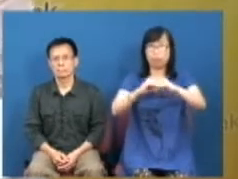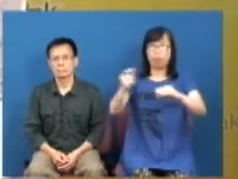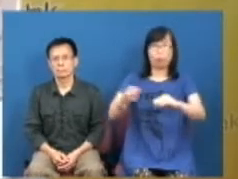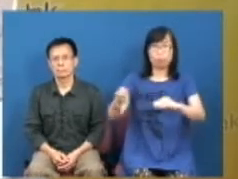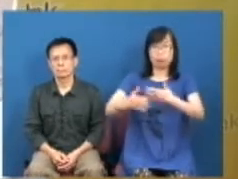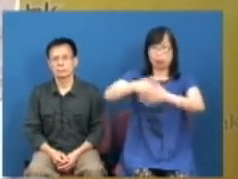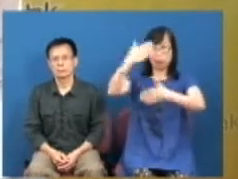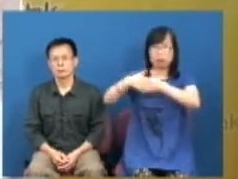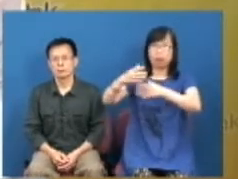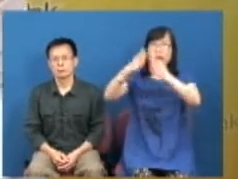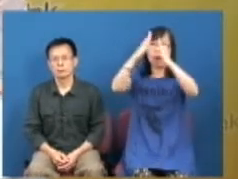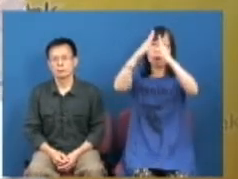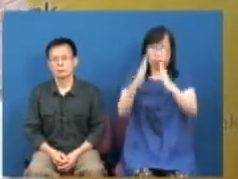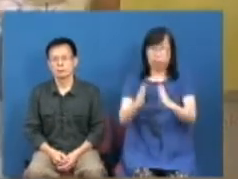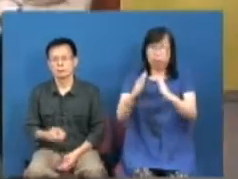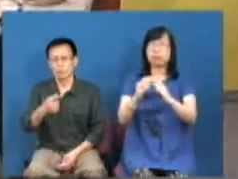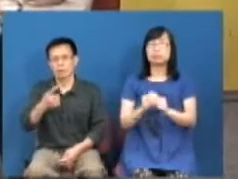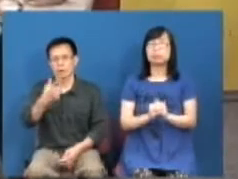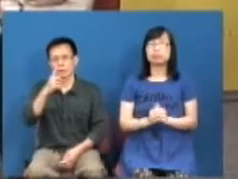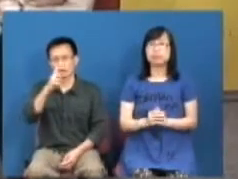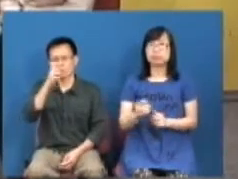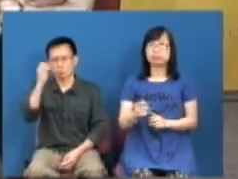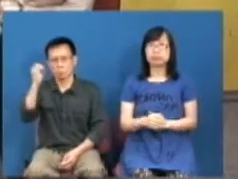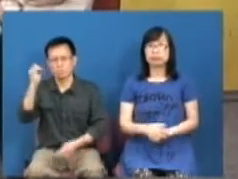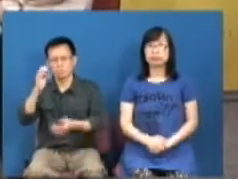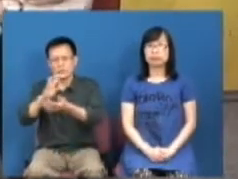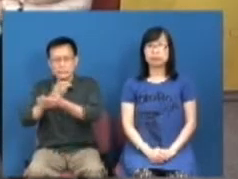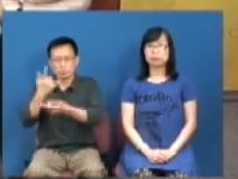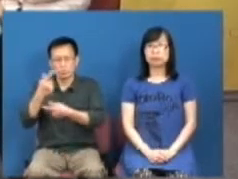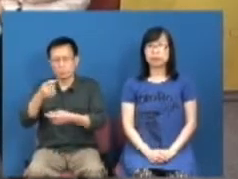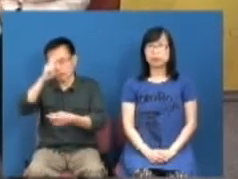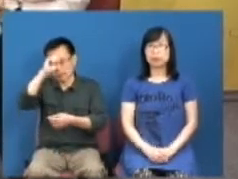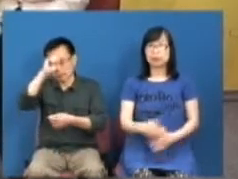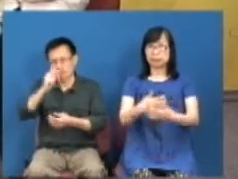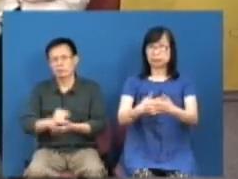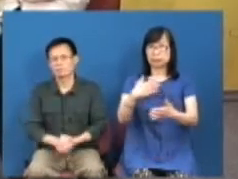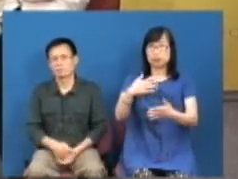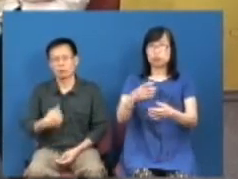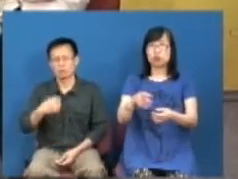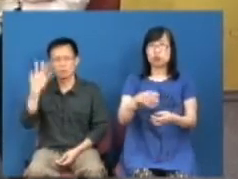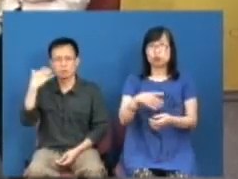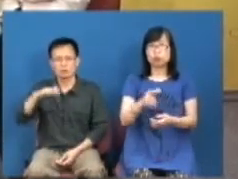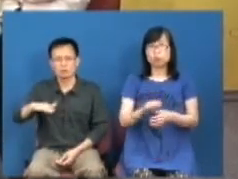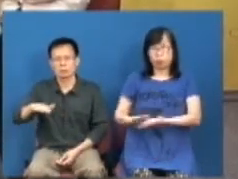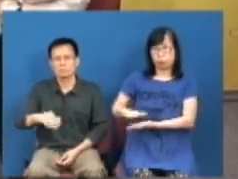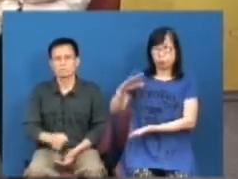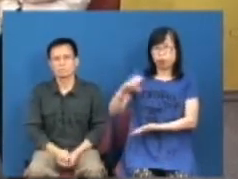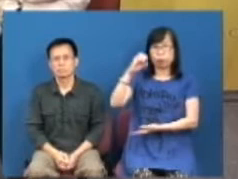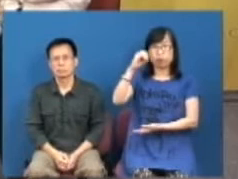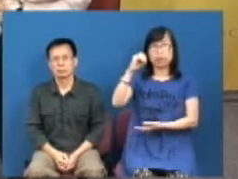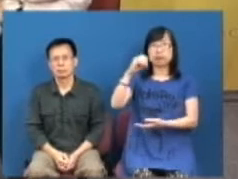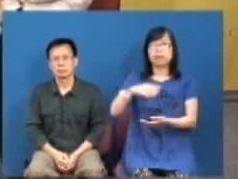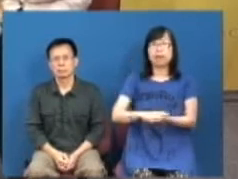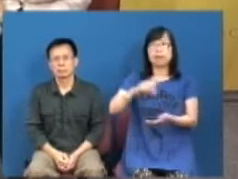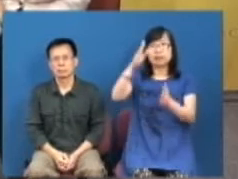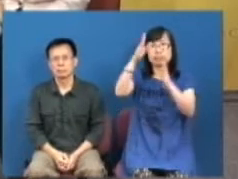有沉降嘅情況 嚇。咁所以90年代我都仲記得， 係啊，即 係好細個嘅啫嗰段時期。 富寧花園啊，面對沉降咁啊，